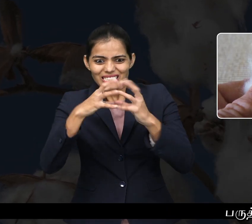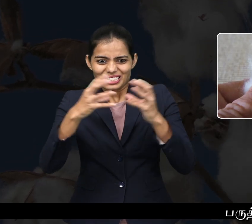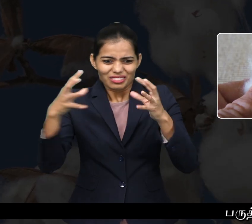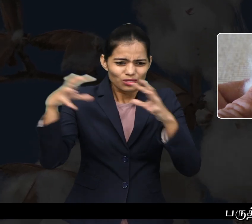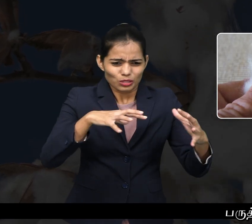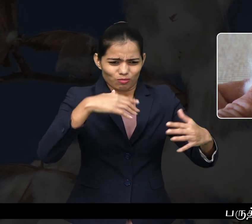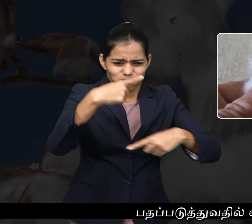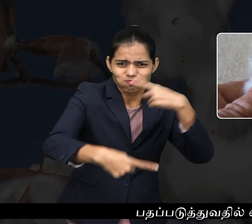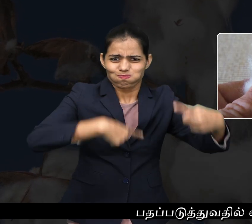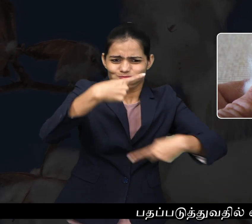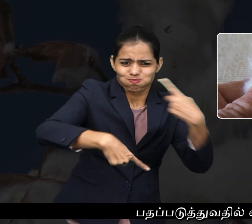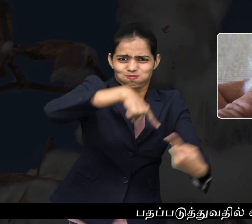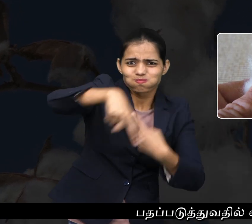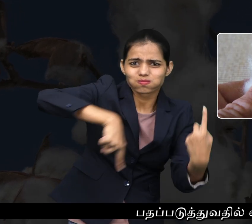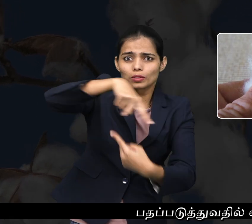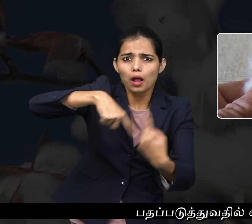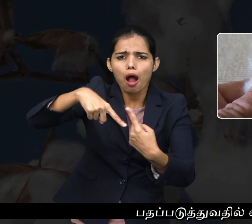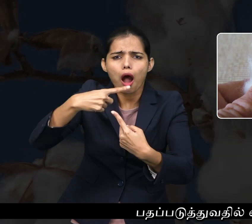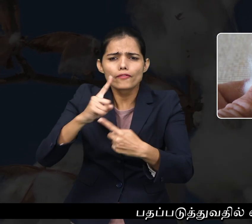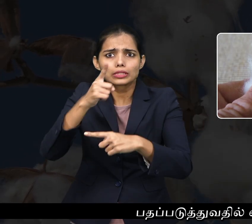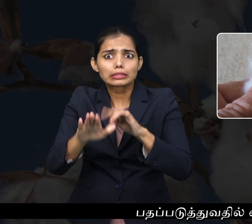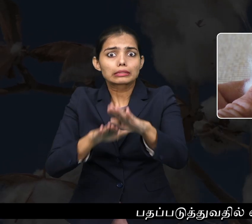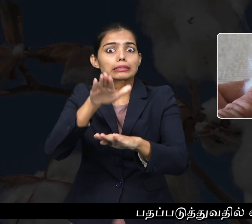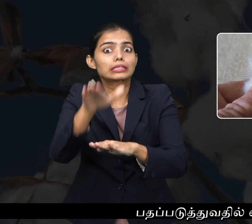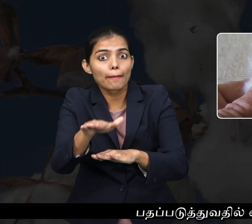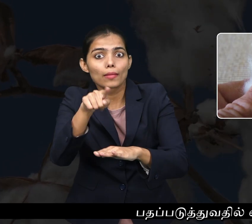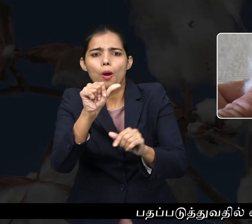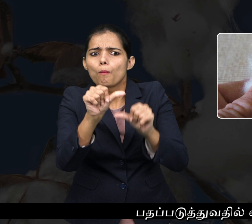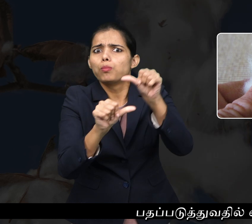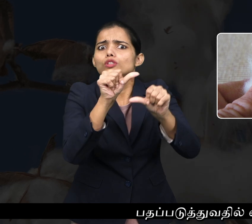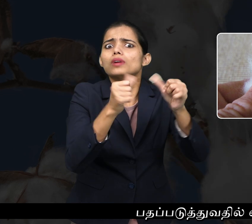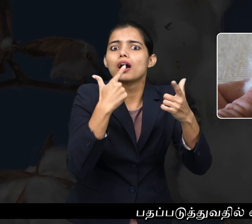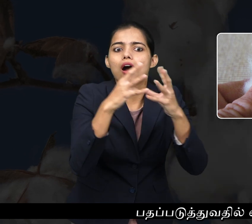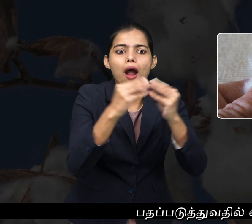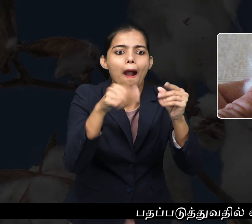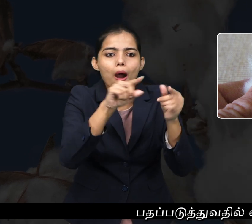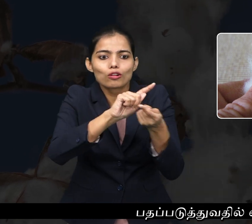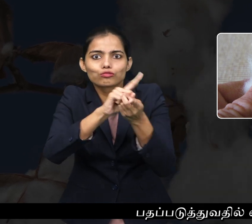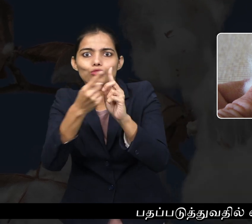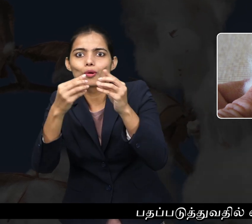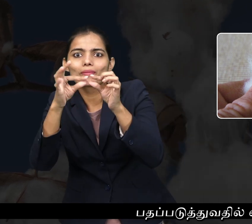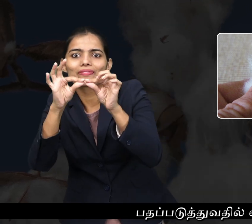பருத்தி இழைகளை பதப்படுத்துவதில் வித்து நீக்கல் முதல் படியாகும்.